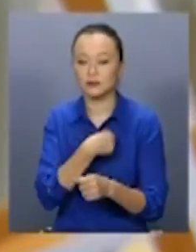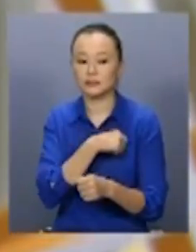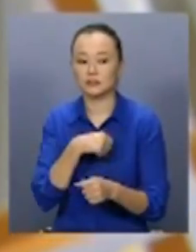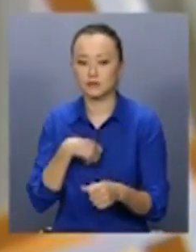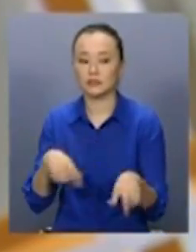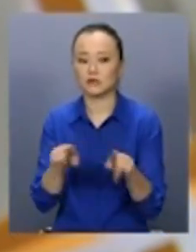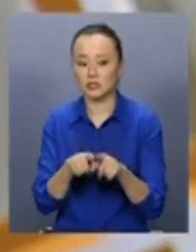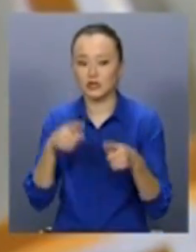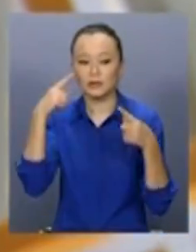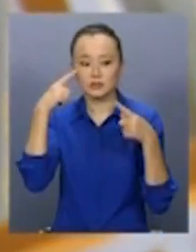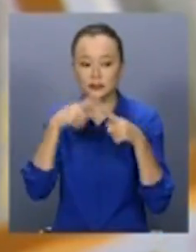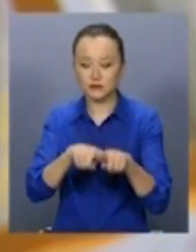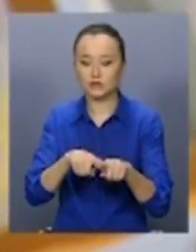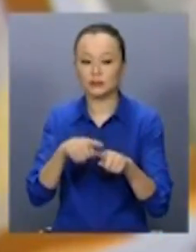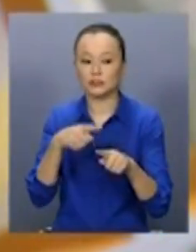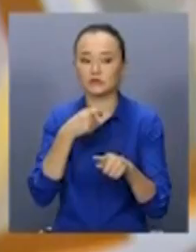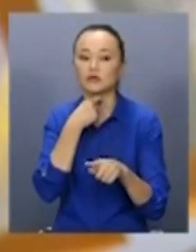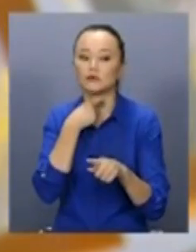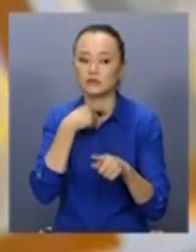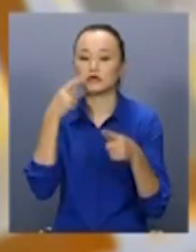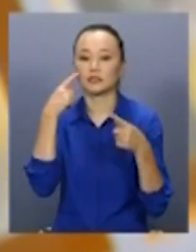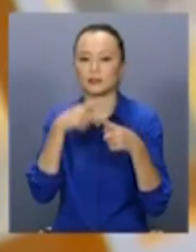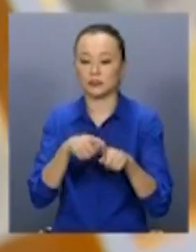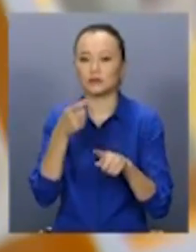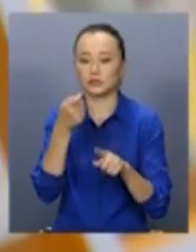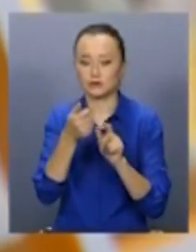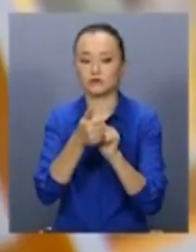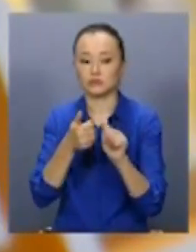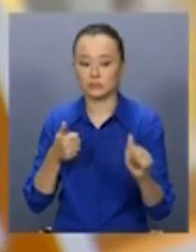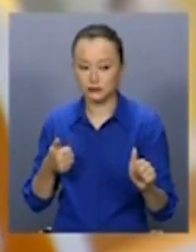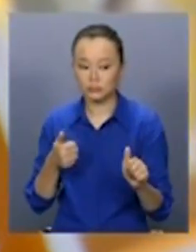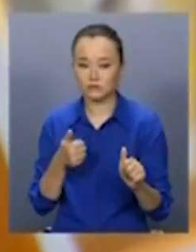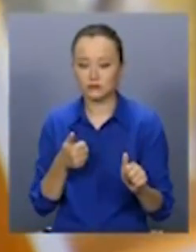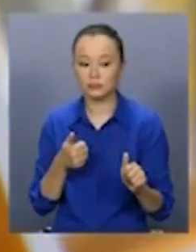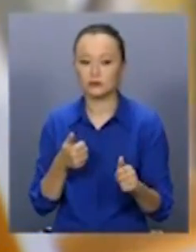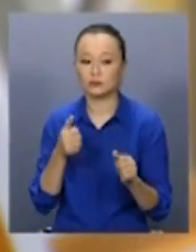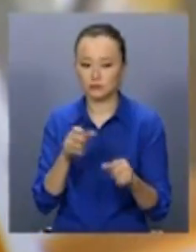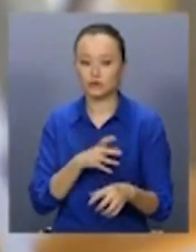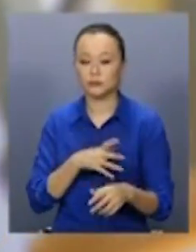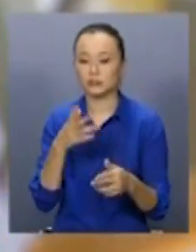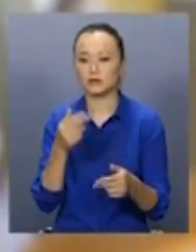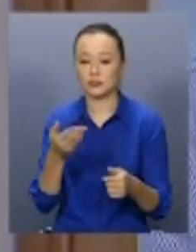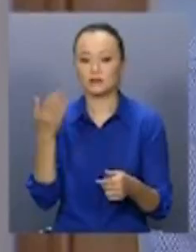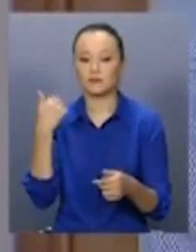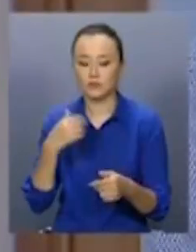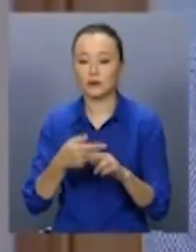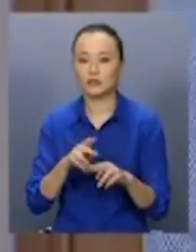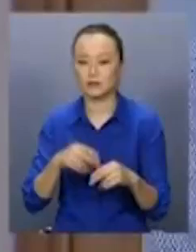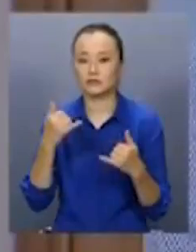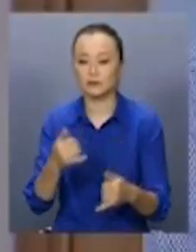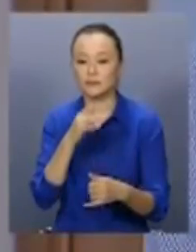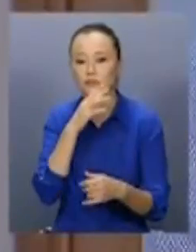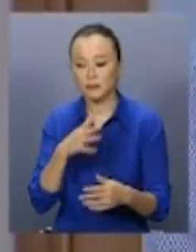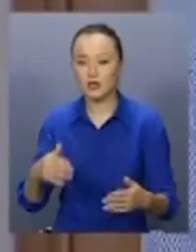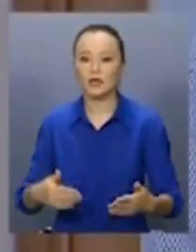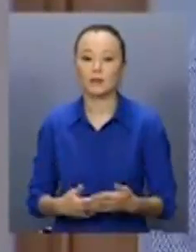Бірақ техника жағынан, кішкене дауыстың техникасы жағынан, кішкене қалып бара жатқан болармыз сол кезде. Бірақ қазіргі уақытта соның бәрін